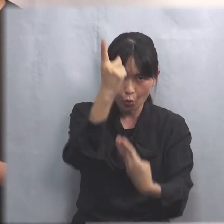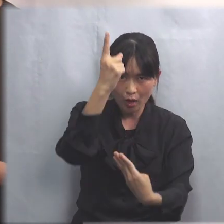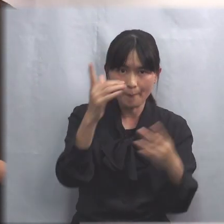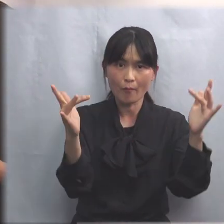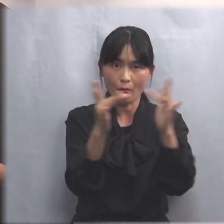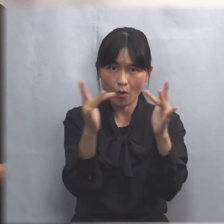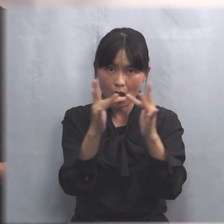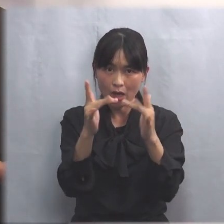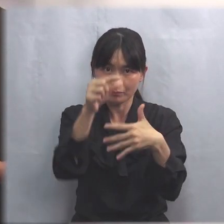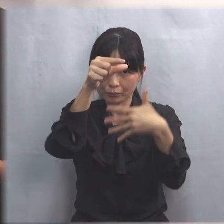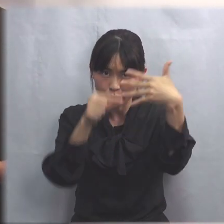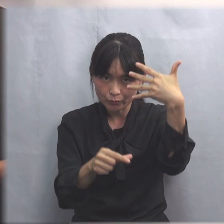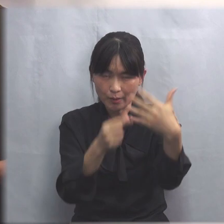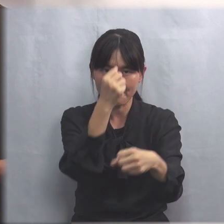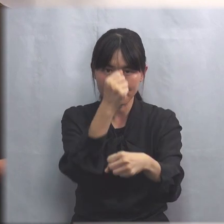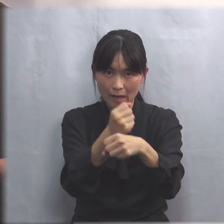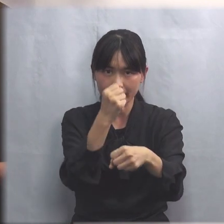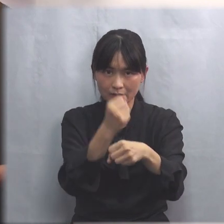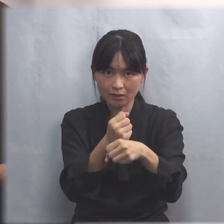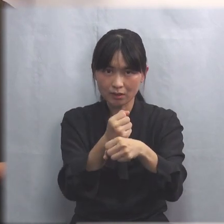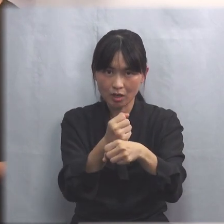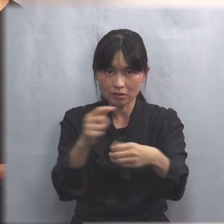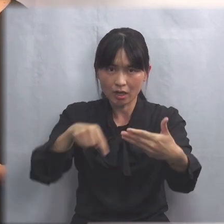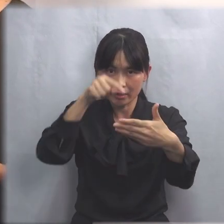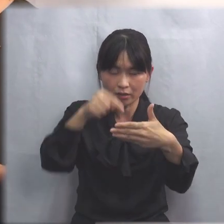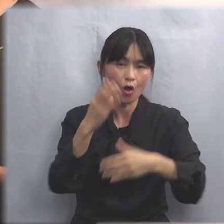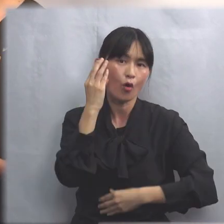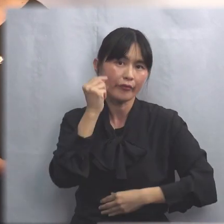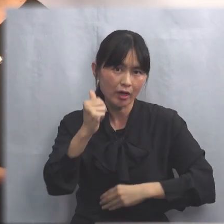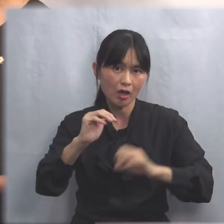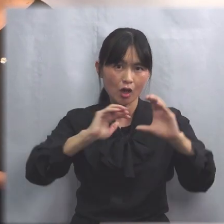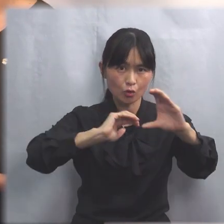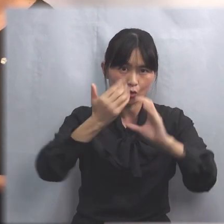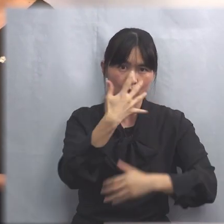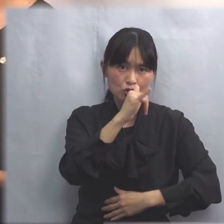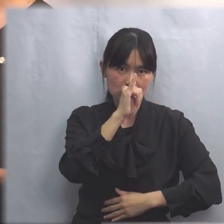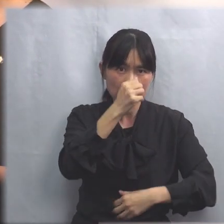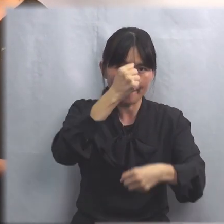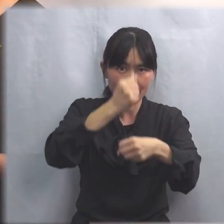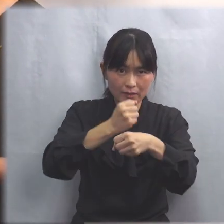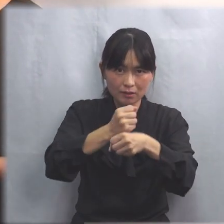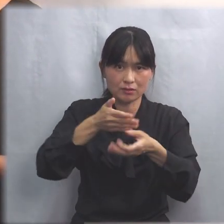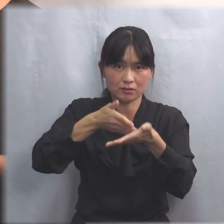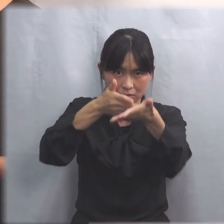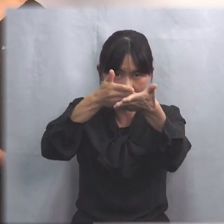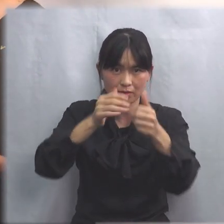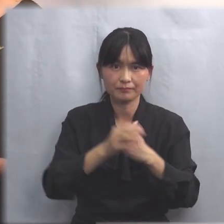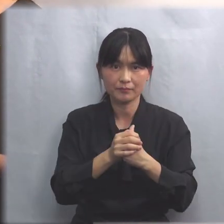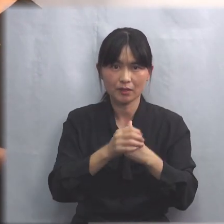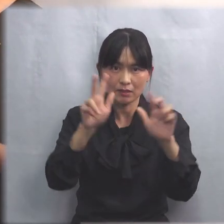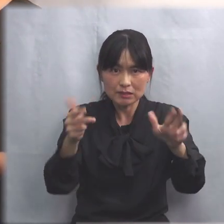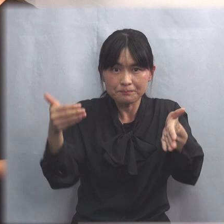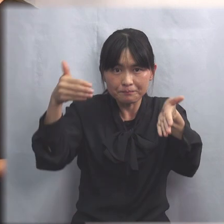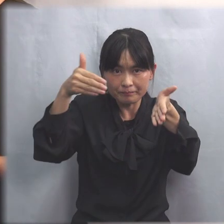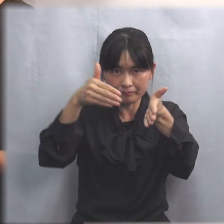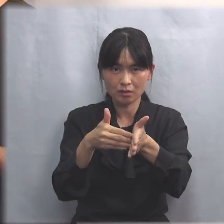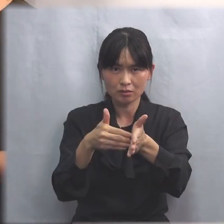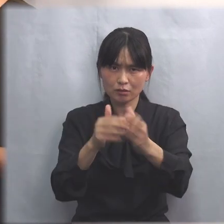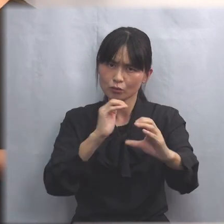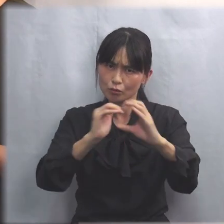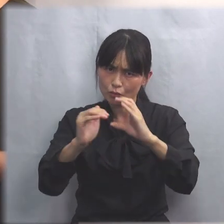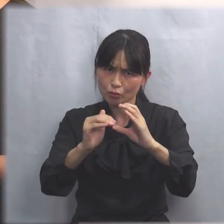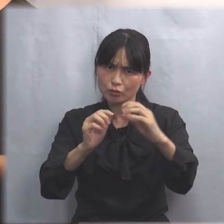통합적인 온라인 플랫폼을 구축해서 그 안에서 원활하게 소통하도록 한다라고 하는 제안입니다. 지금까지의 소통은